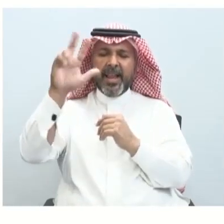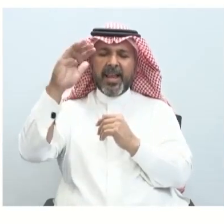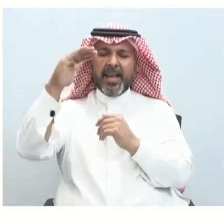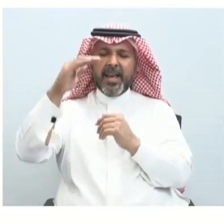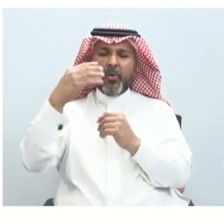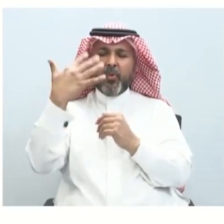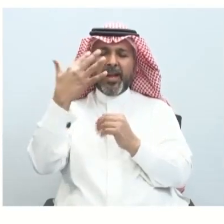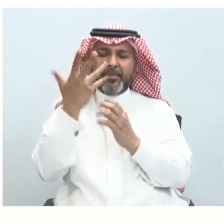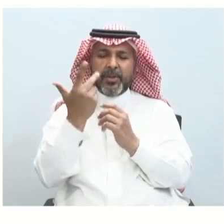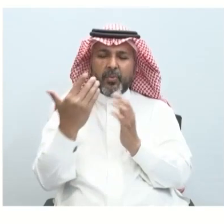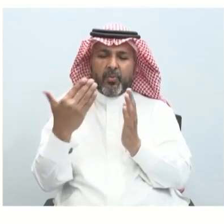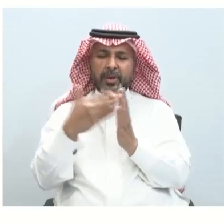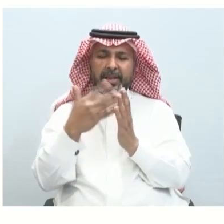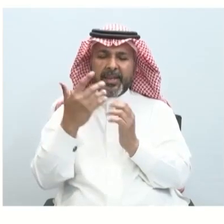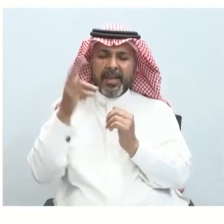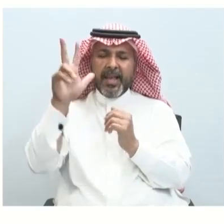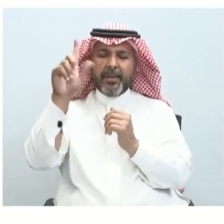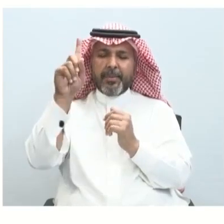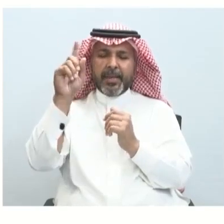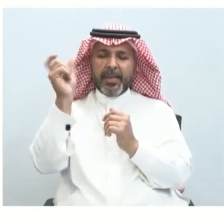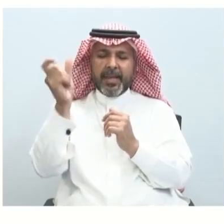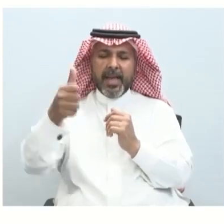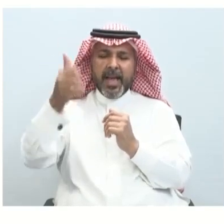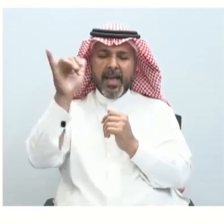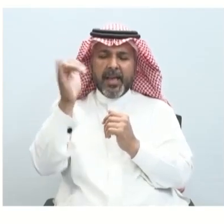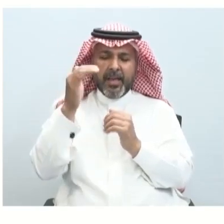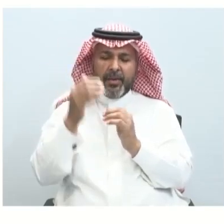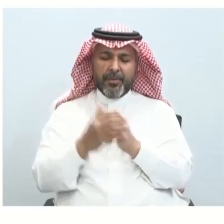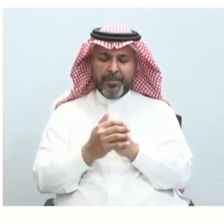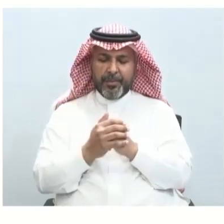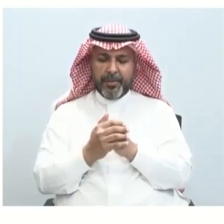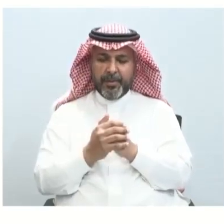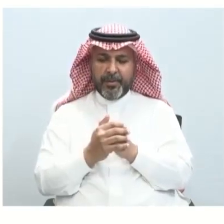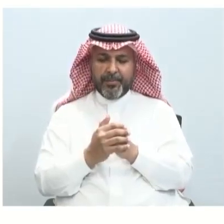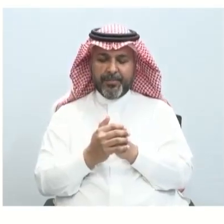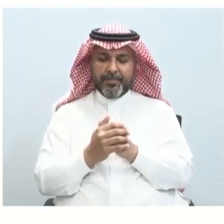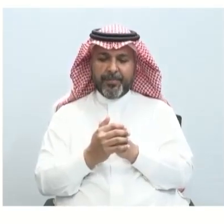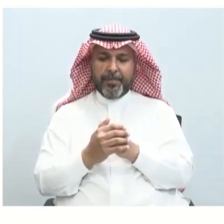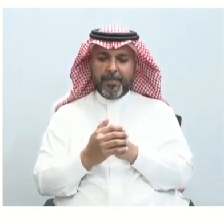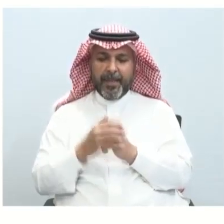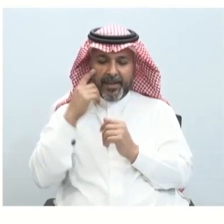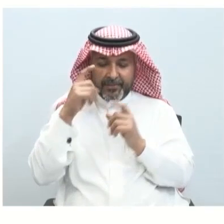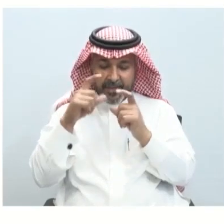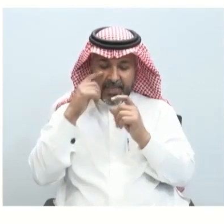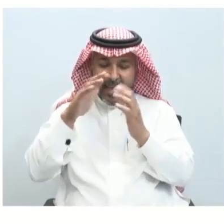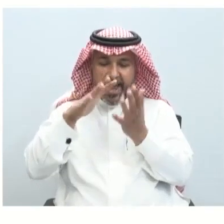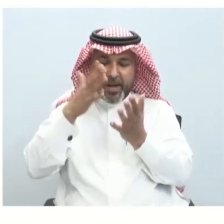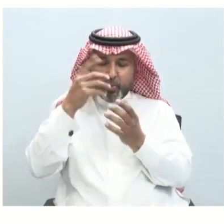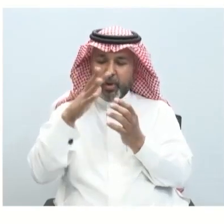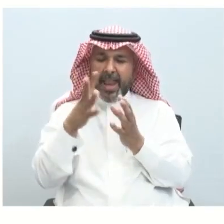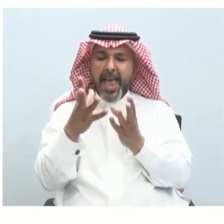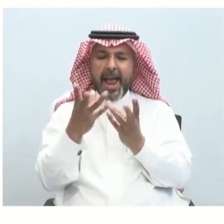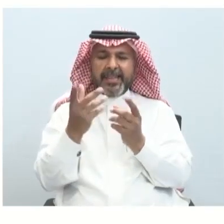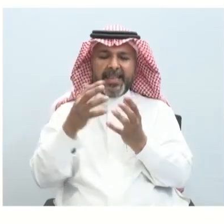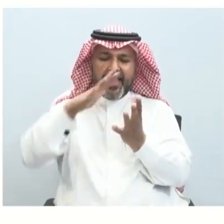والخليه الاولى من الصف الثاني من اسفل فهي في الطور الاستوائي اذا هذه الخلايا هو يتساءل